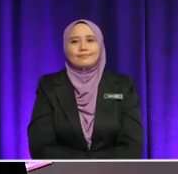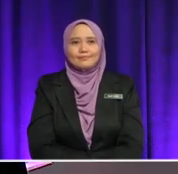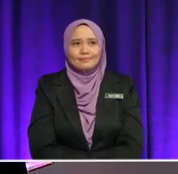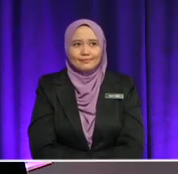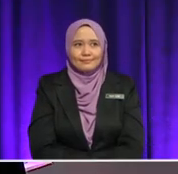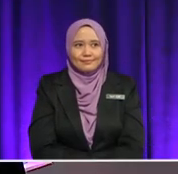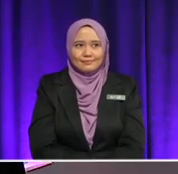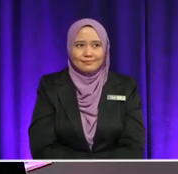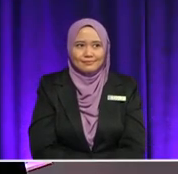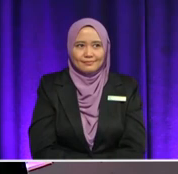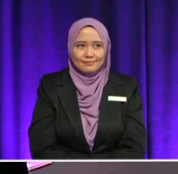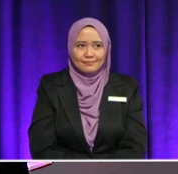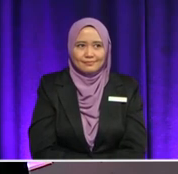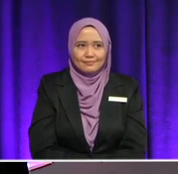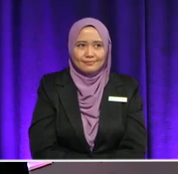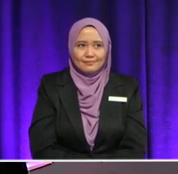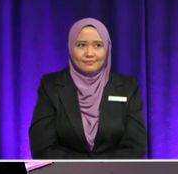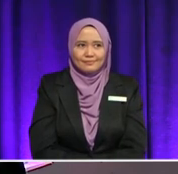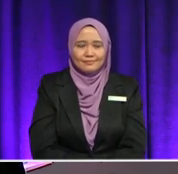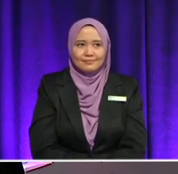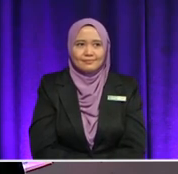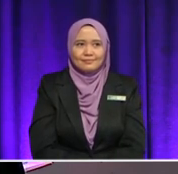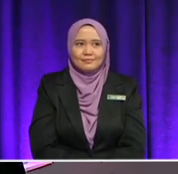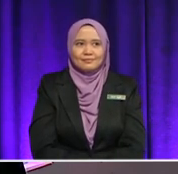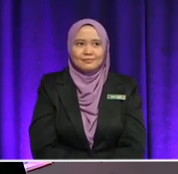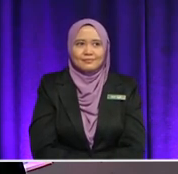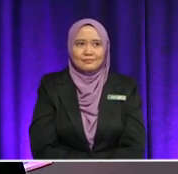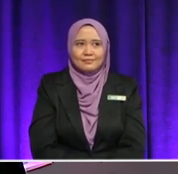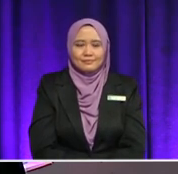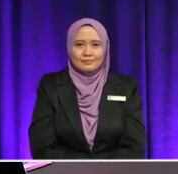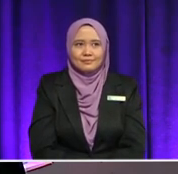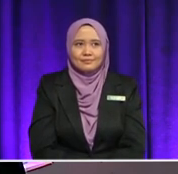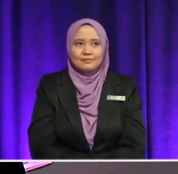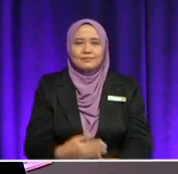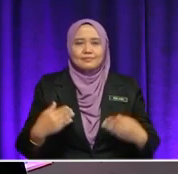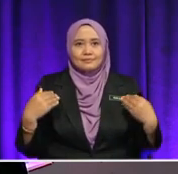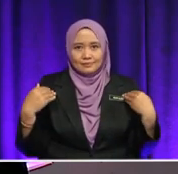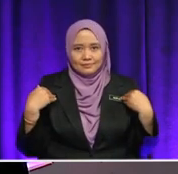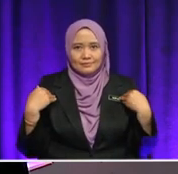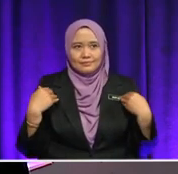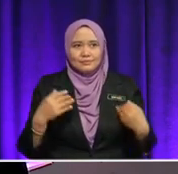Kementerian Pendidikan Malaysia sudah sediakan satu platform gerbang hak